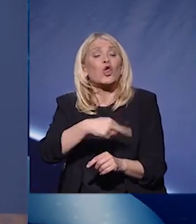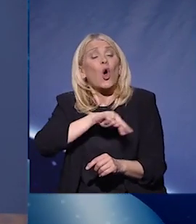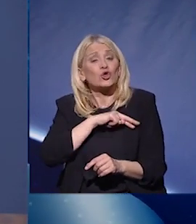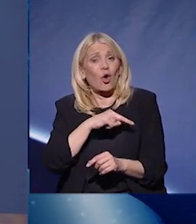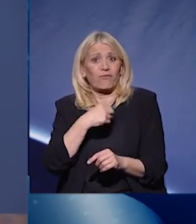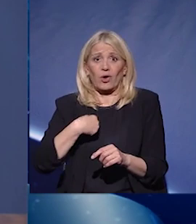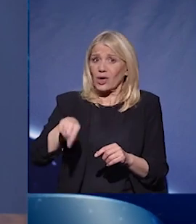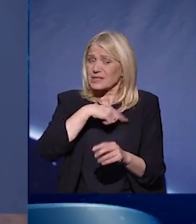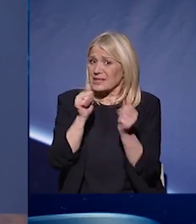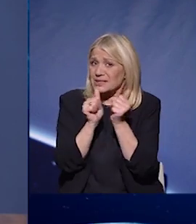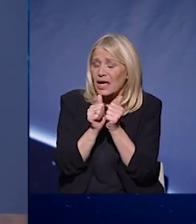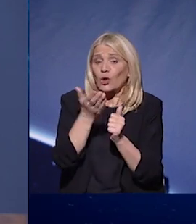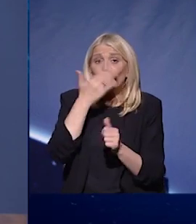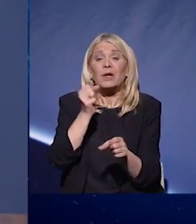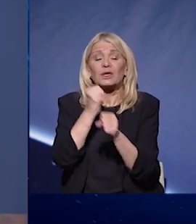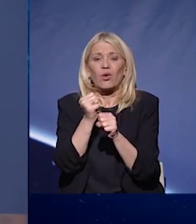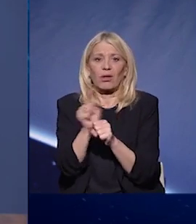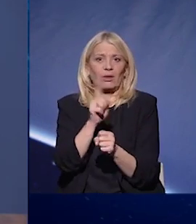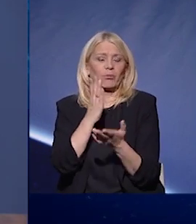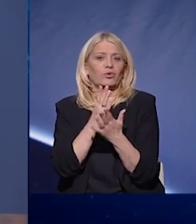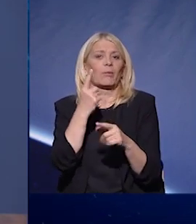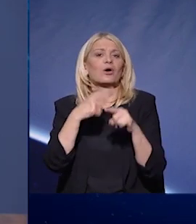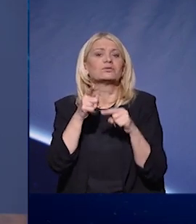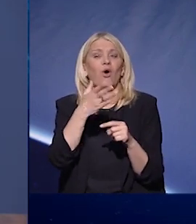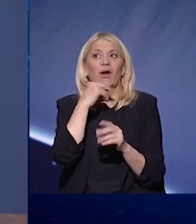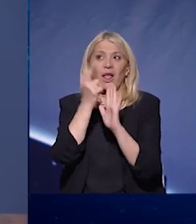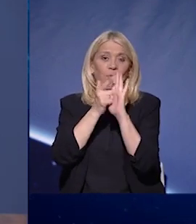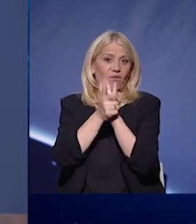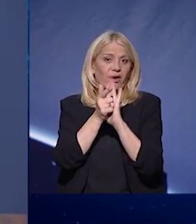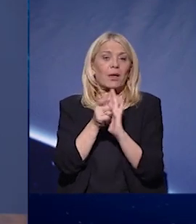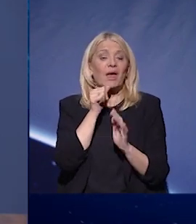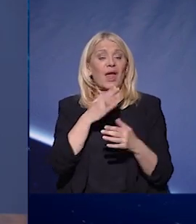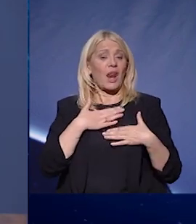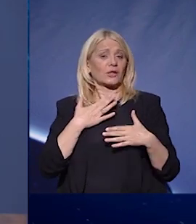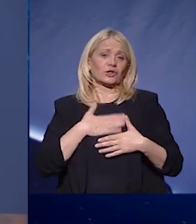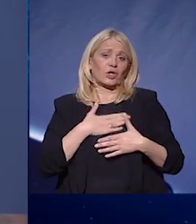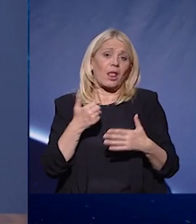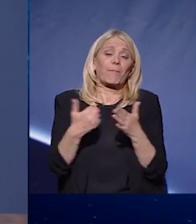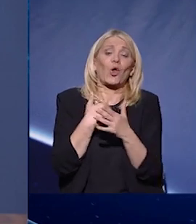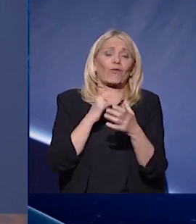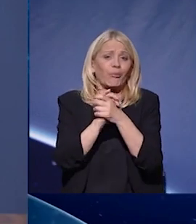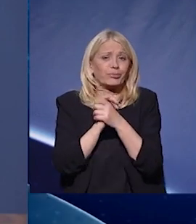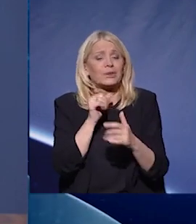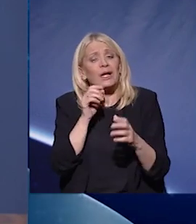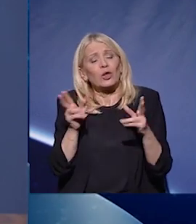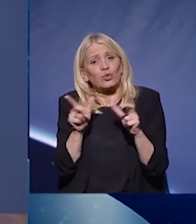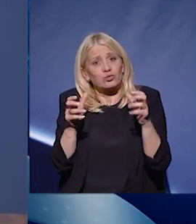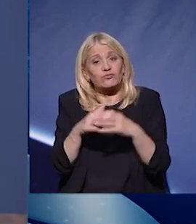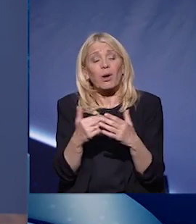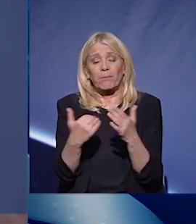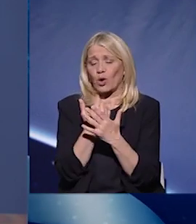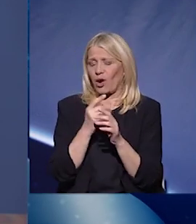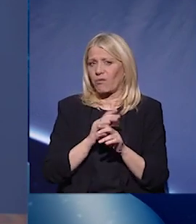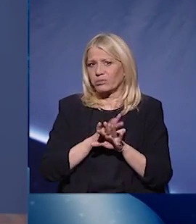i savjesno zajedno postigli, da ne bude da sada zbog lepog vremena i naše želje da se ponovo družimo i okupimo, da ponovo